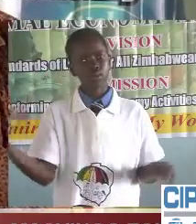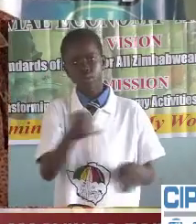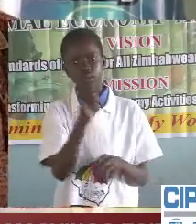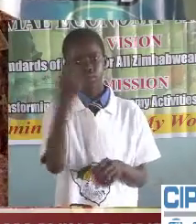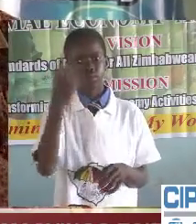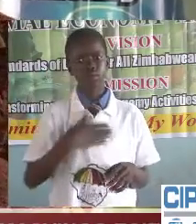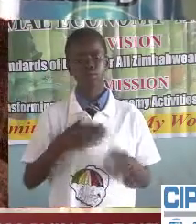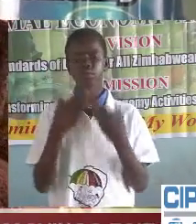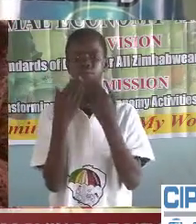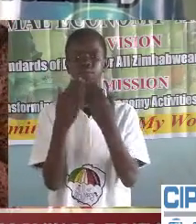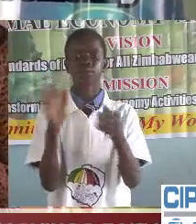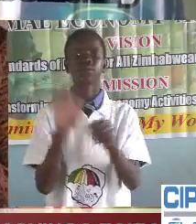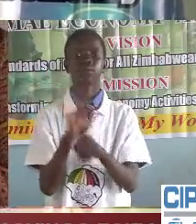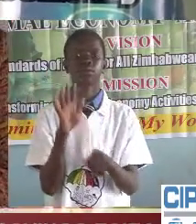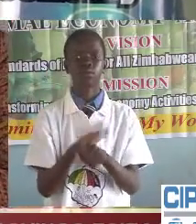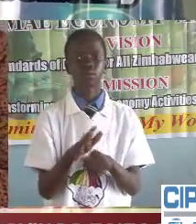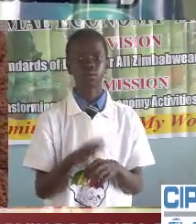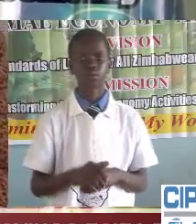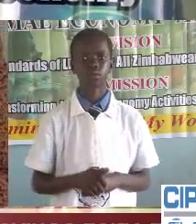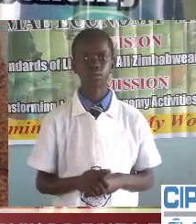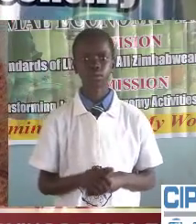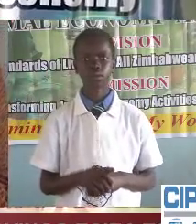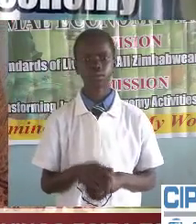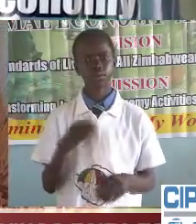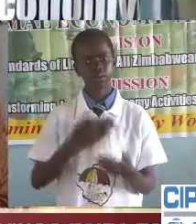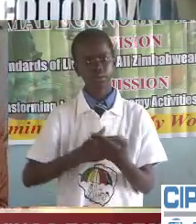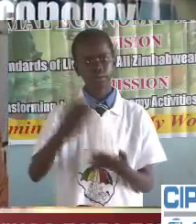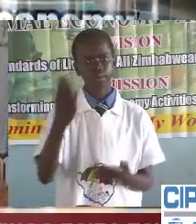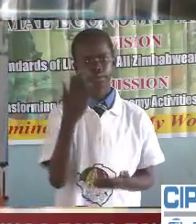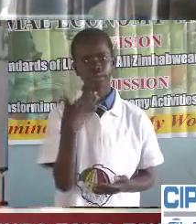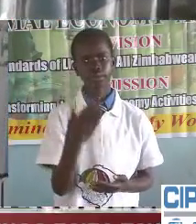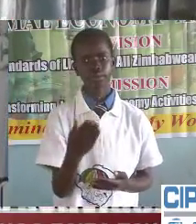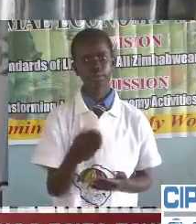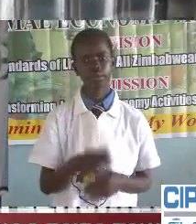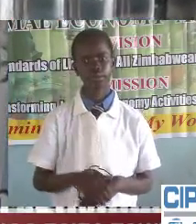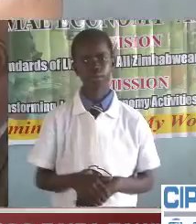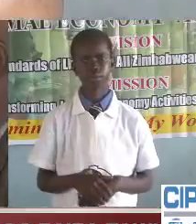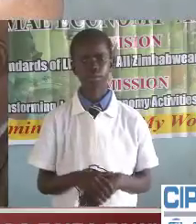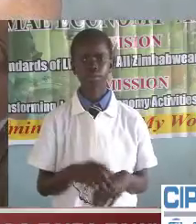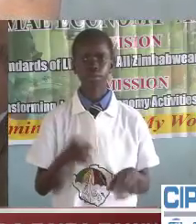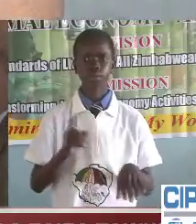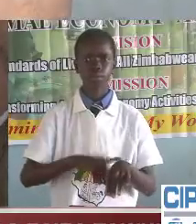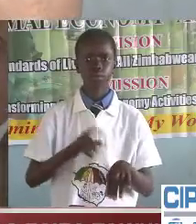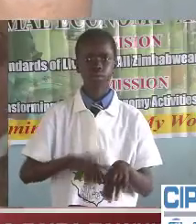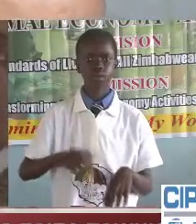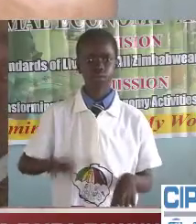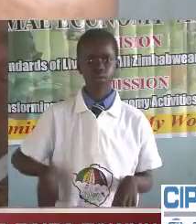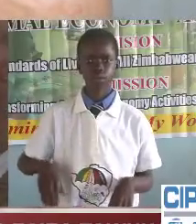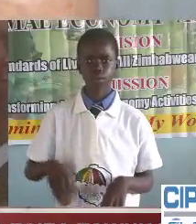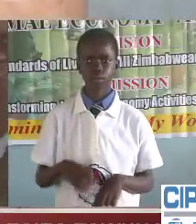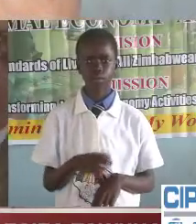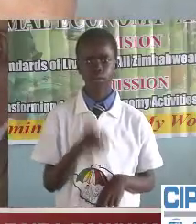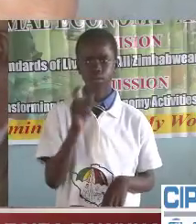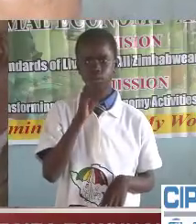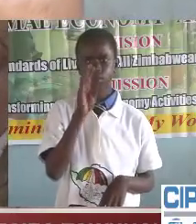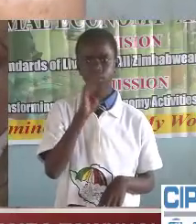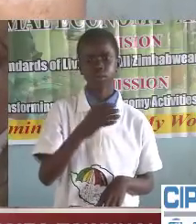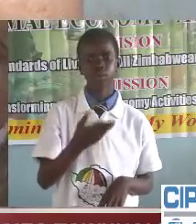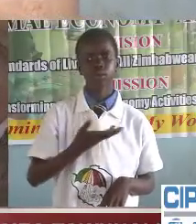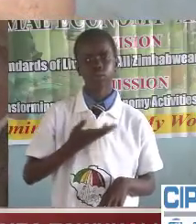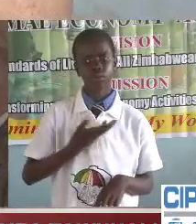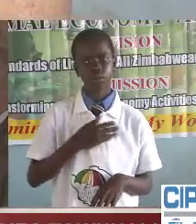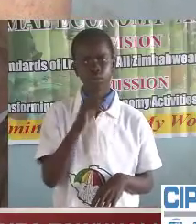kukutendai chaizvo. Ndisati ndaenda mberi, inini zita rangu ndinonzi Roseline, ndabvawo kuHevoi